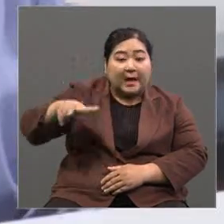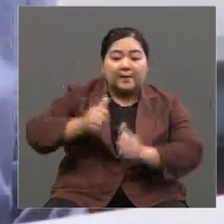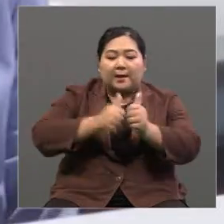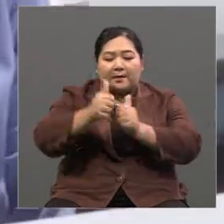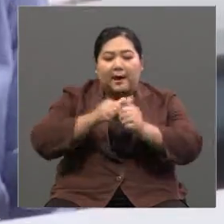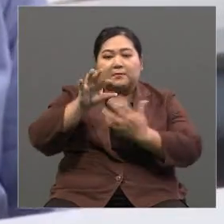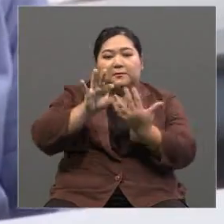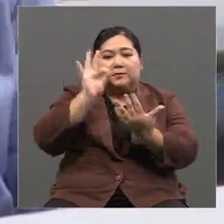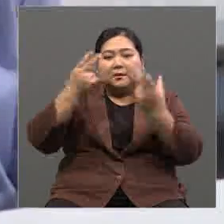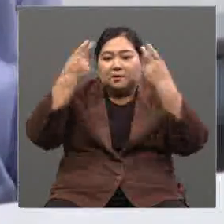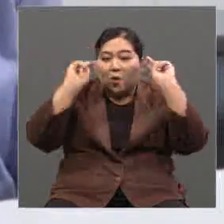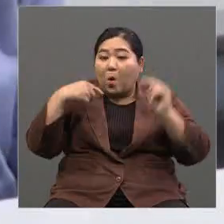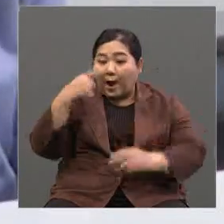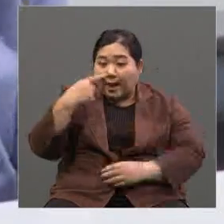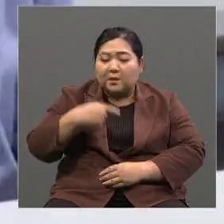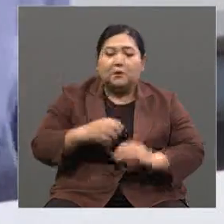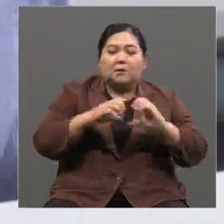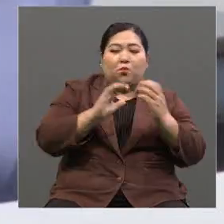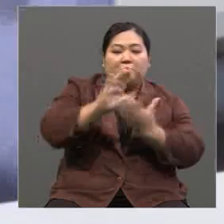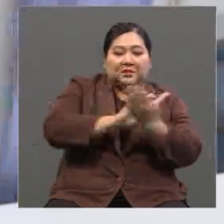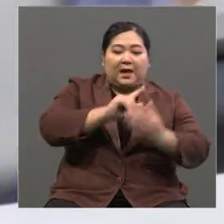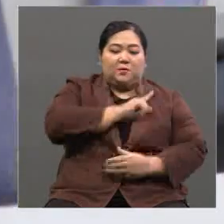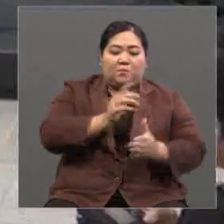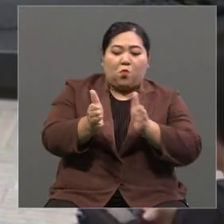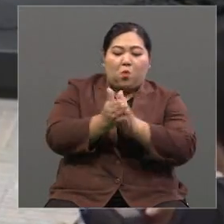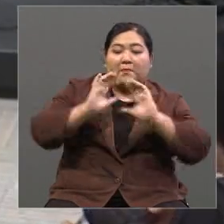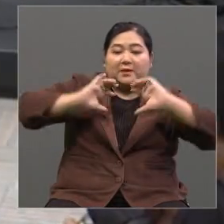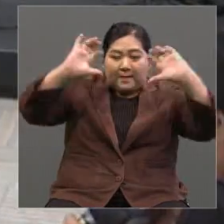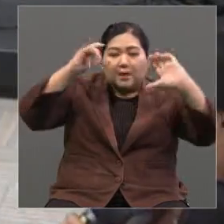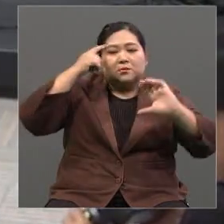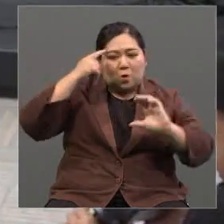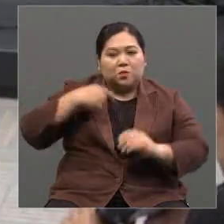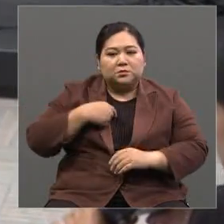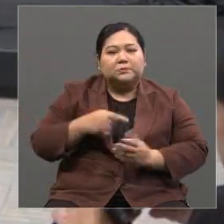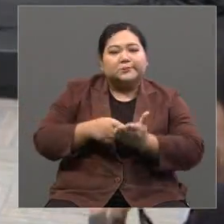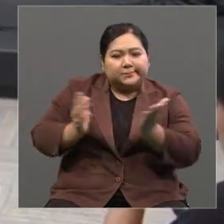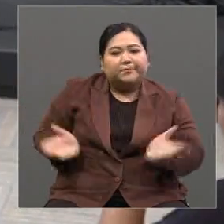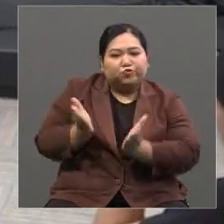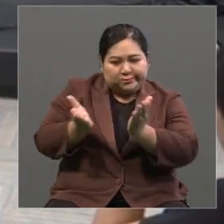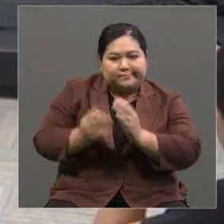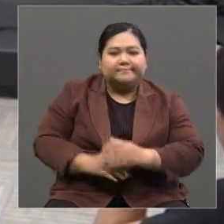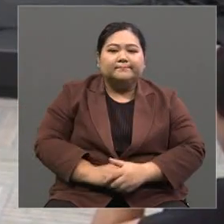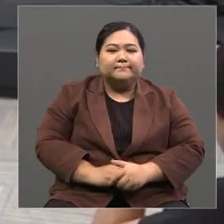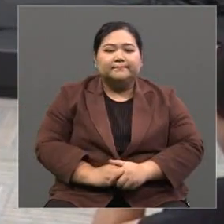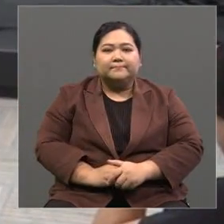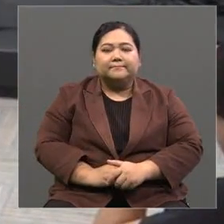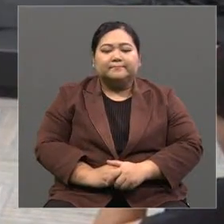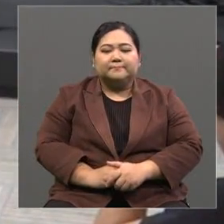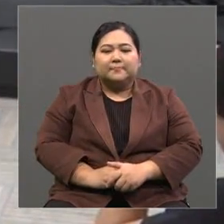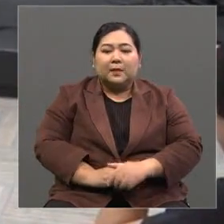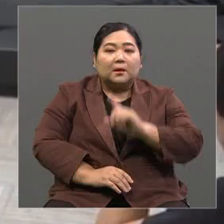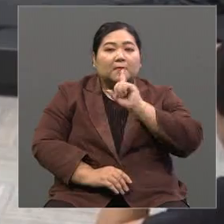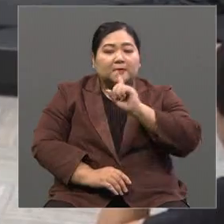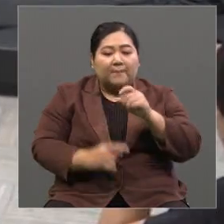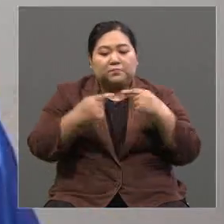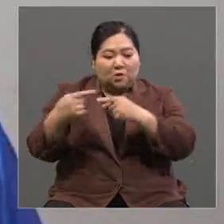กรัฐมนตรีท่านใดพรรคภูมิใจไทยในฐานะพรรคร่วมจัดตั้งรัฐบาลก็ต้องมีการสนับสนุนค่ะ ก็ทีนี้ก็ถามต่อนัก